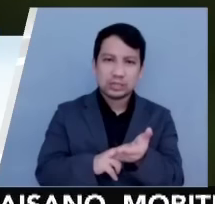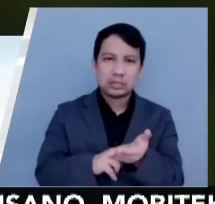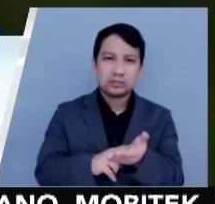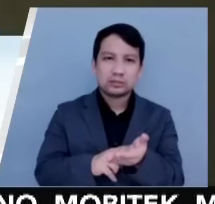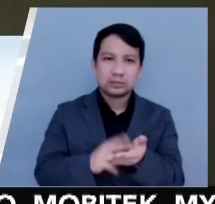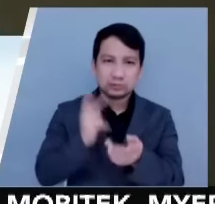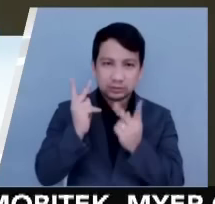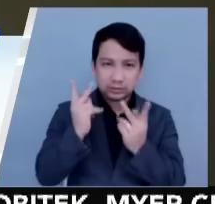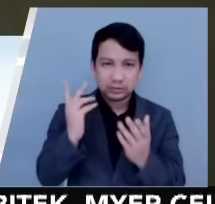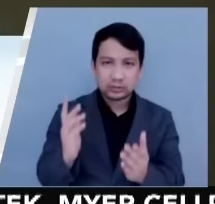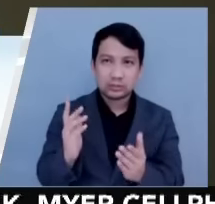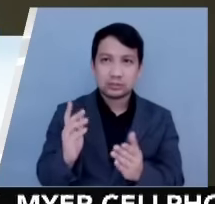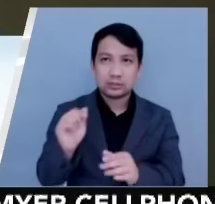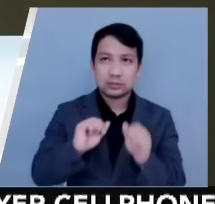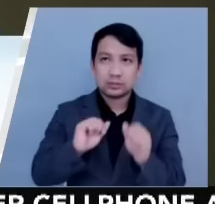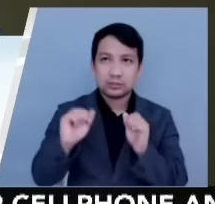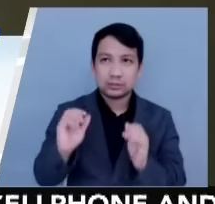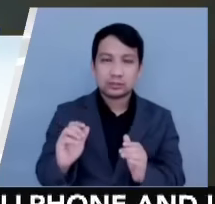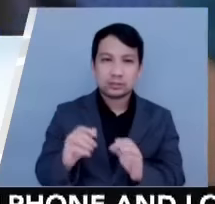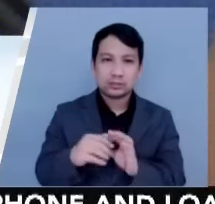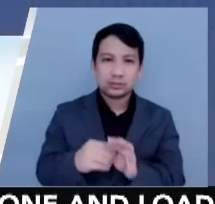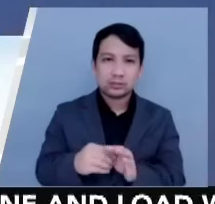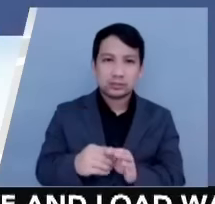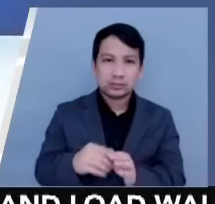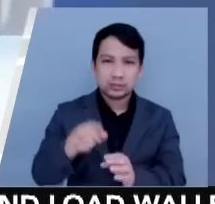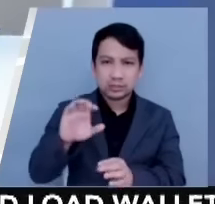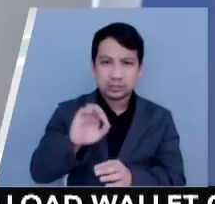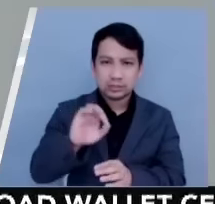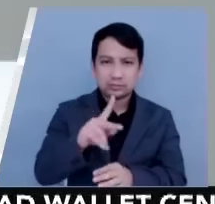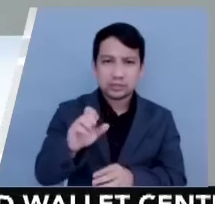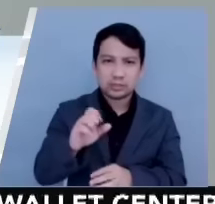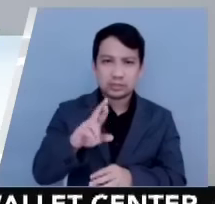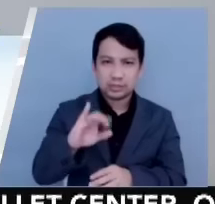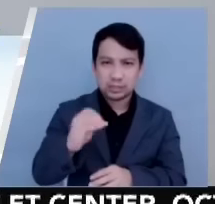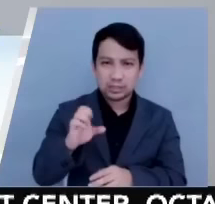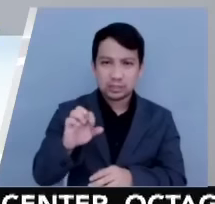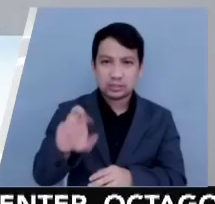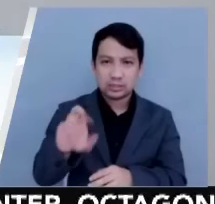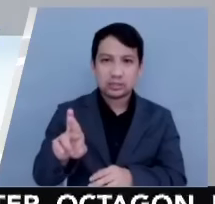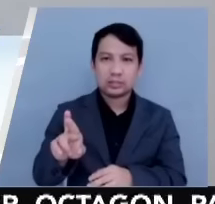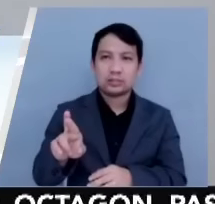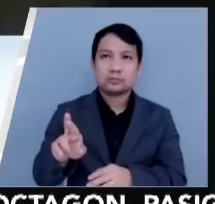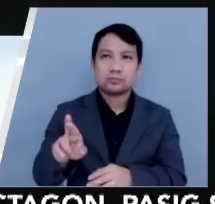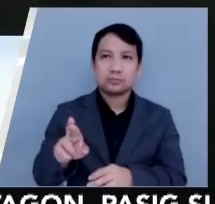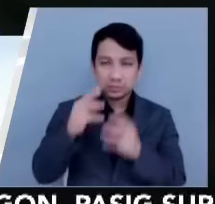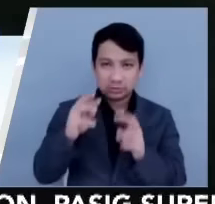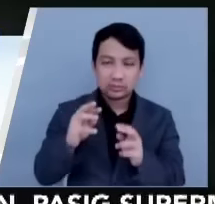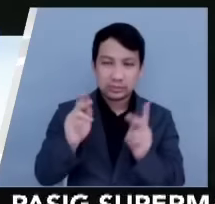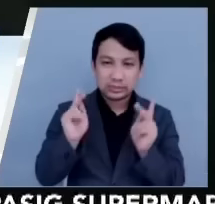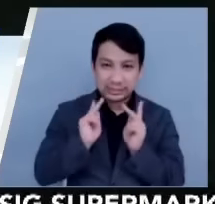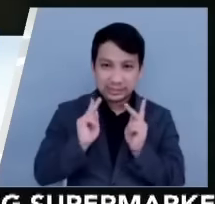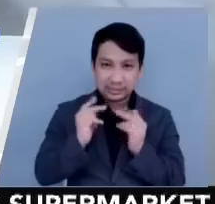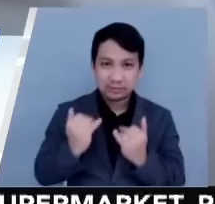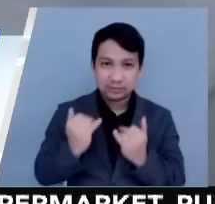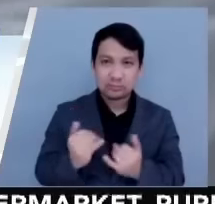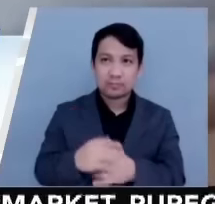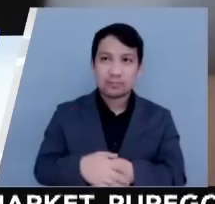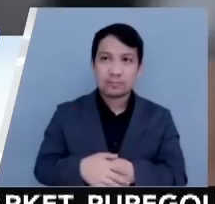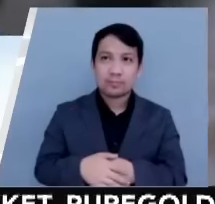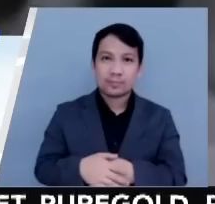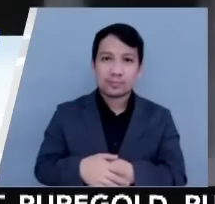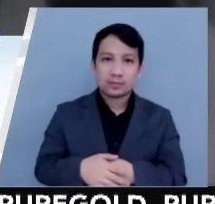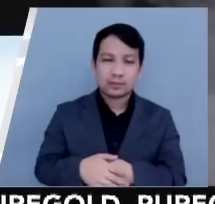GMA action drama series na Black Rider. Napapanood at nagpapakilig naman siya ngayon bilang ang child